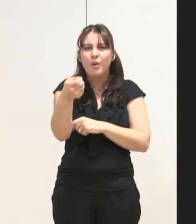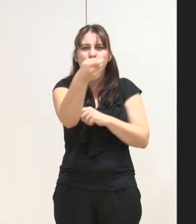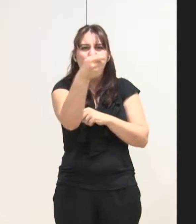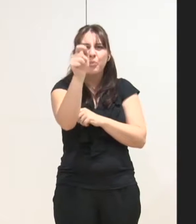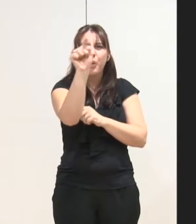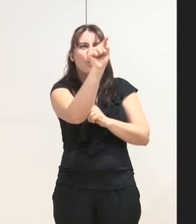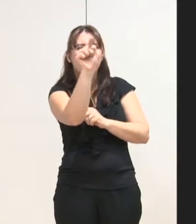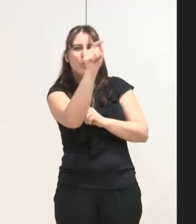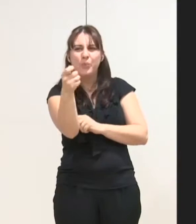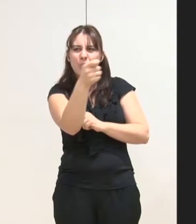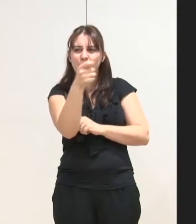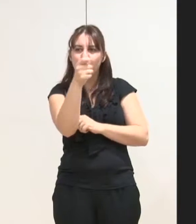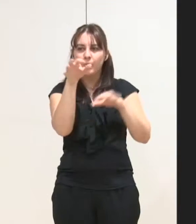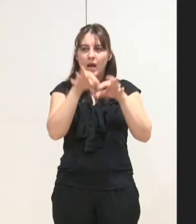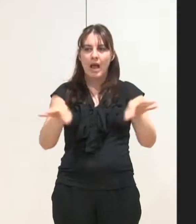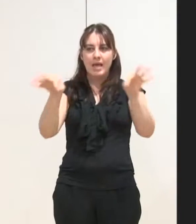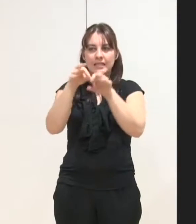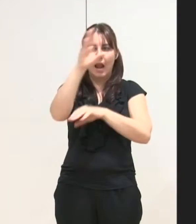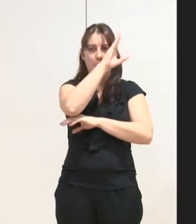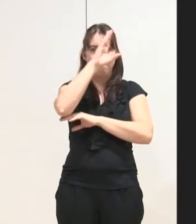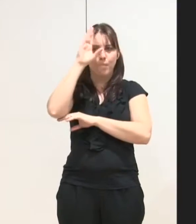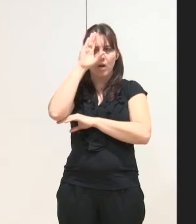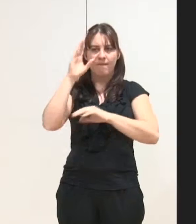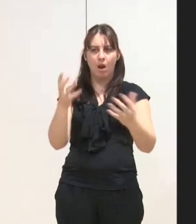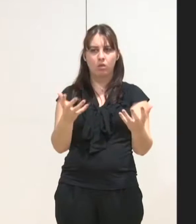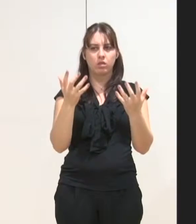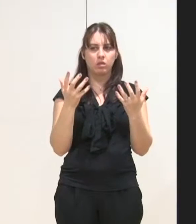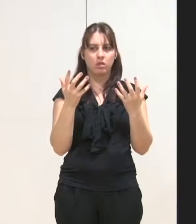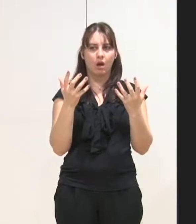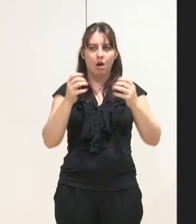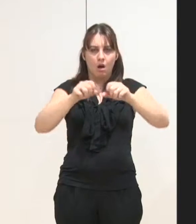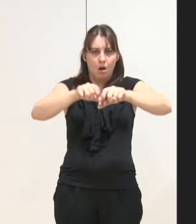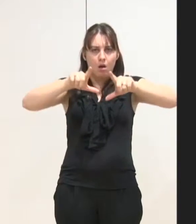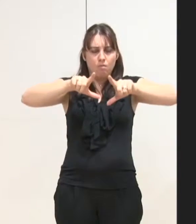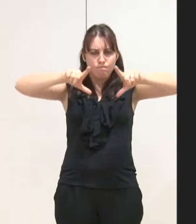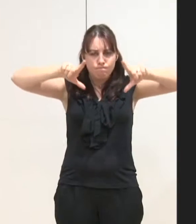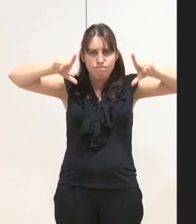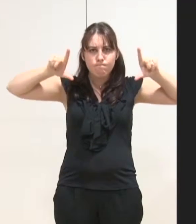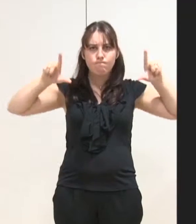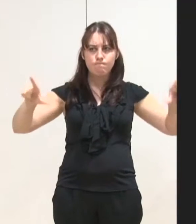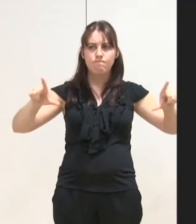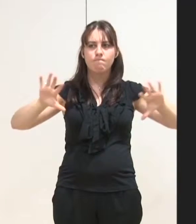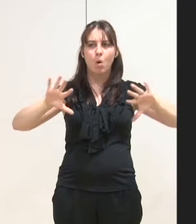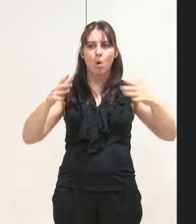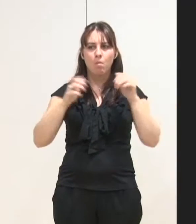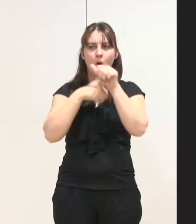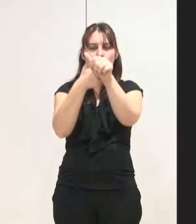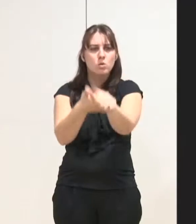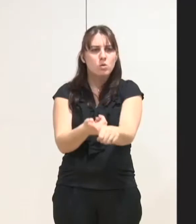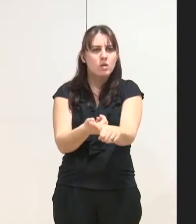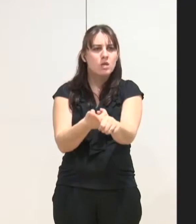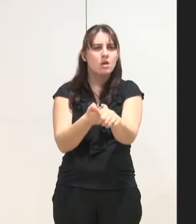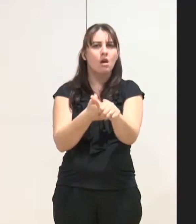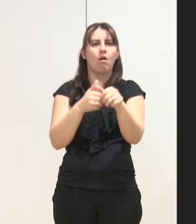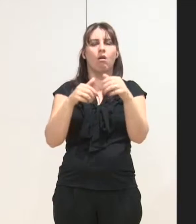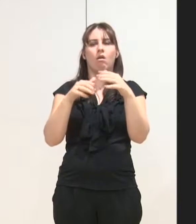pointer, mais ce que vous voyez, c'est la salle polyvalente qui a donc été agrandie grâce au changement d'assiette foncière et